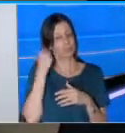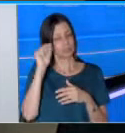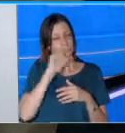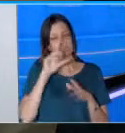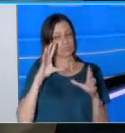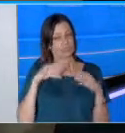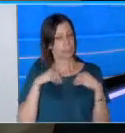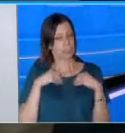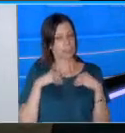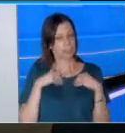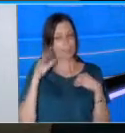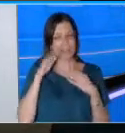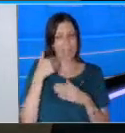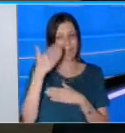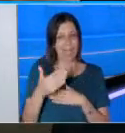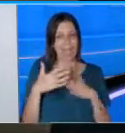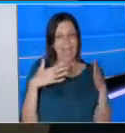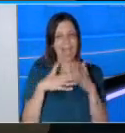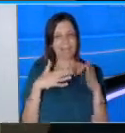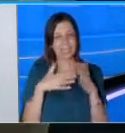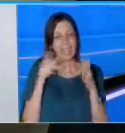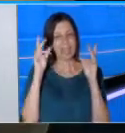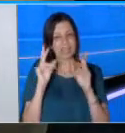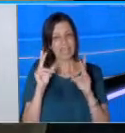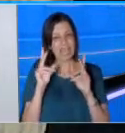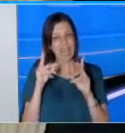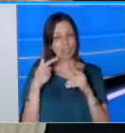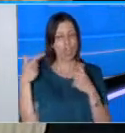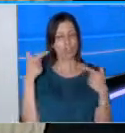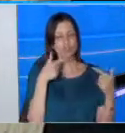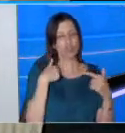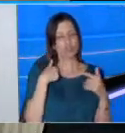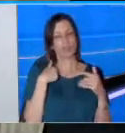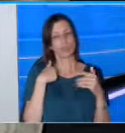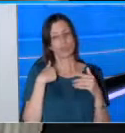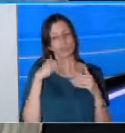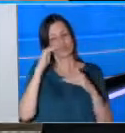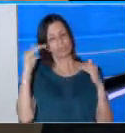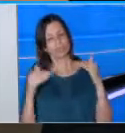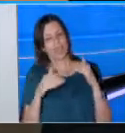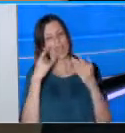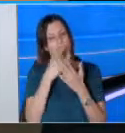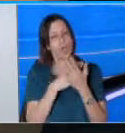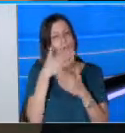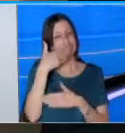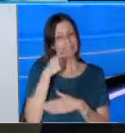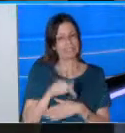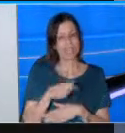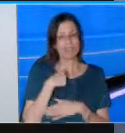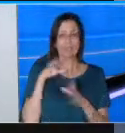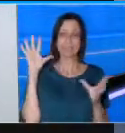שלנו. גם לאחר הפסקת אש. אנחנו כפופים לחוק במדינת ישראל, ואני בסך